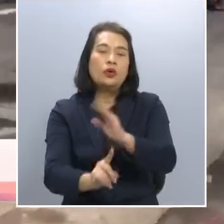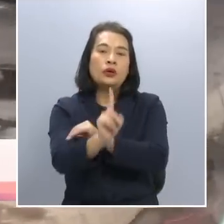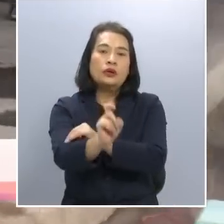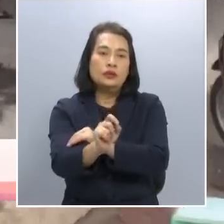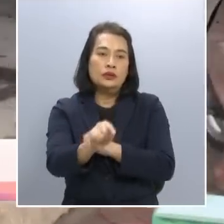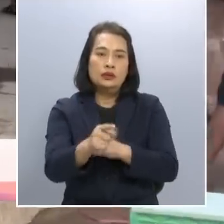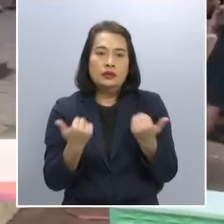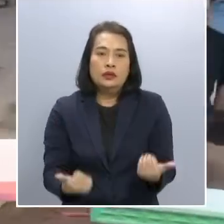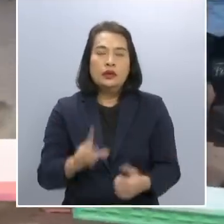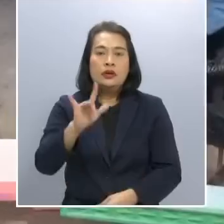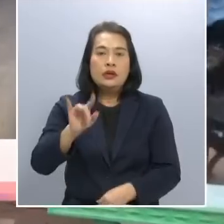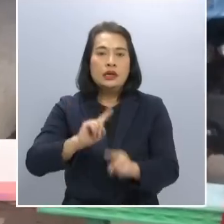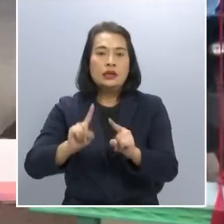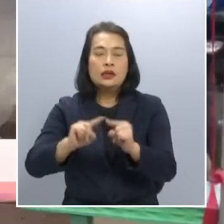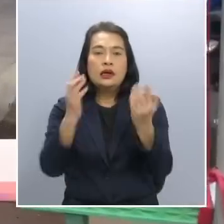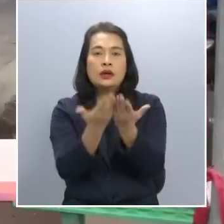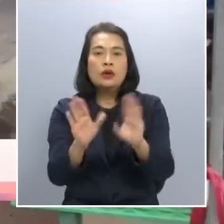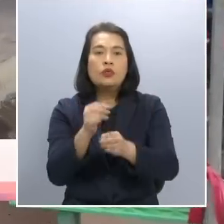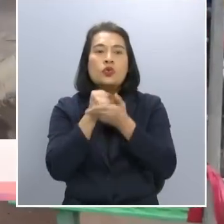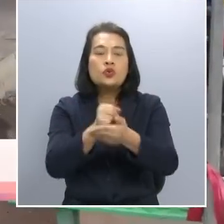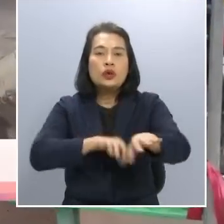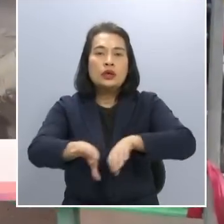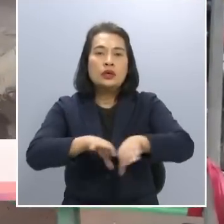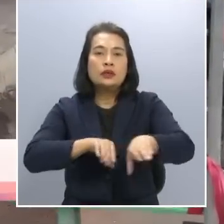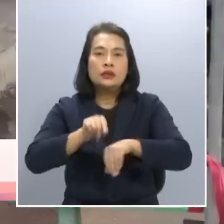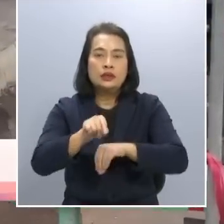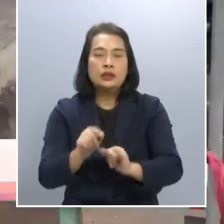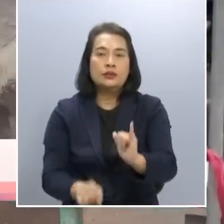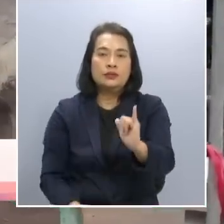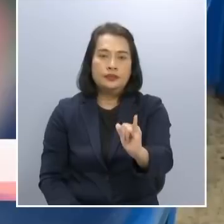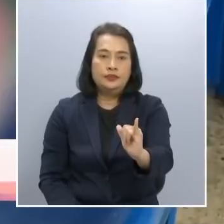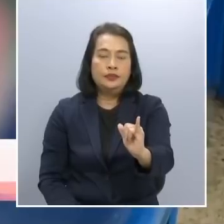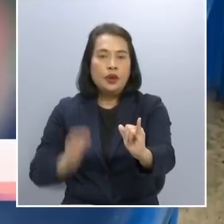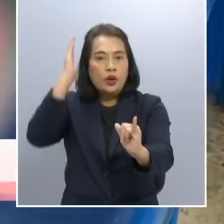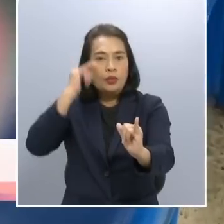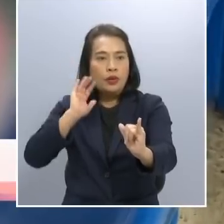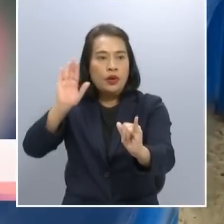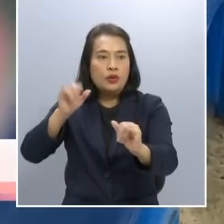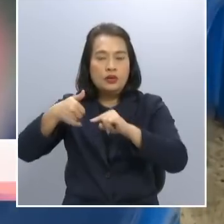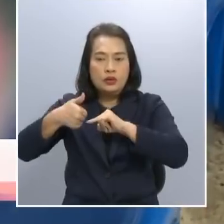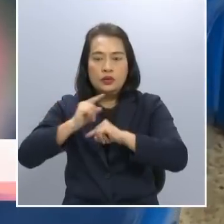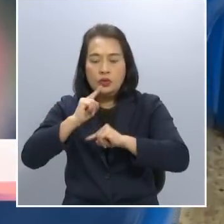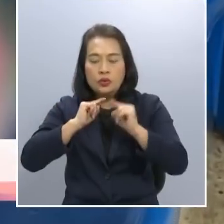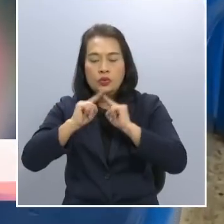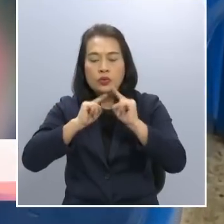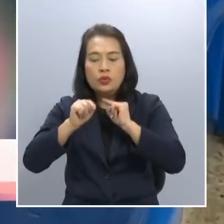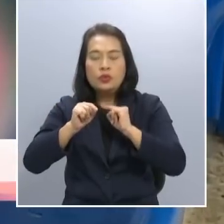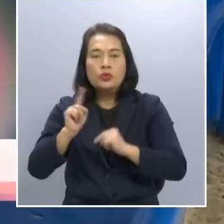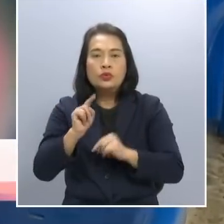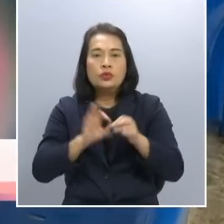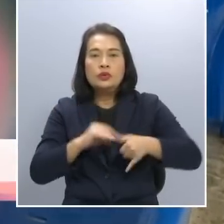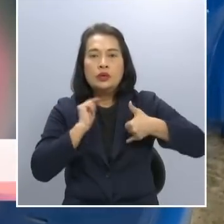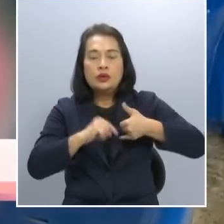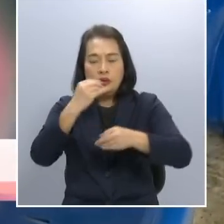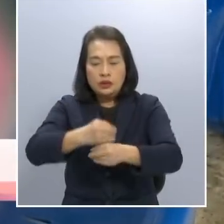อนนี้ทางญาติๆก็กำลังช่วยกันเตรียมการจัดงานโดยมีพ่อของผู้ตายพูดถึงประเด็นที่ทางคนก่อเหตุได้โพ